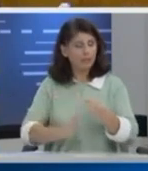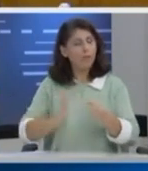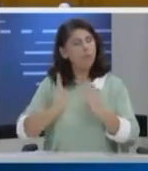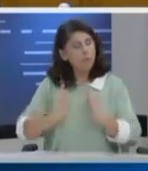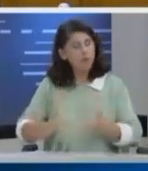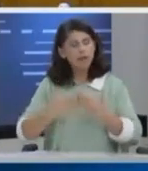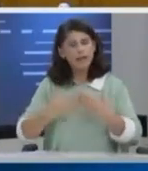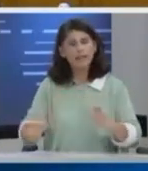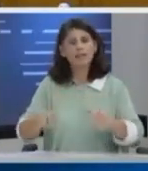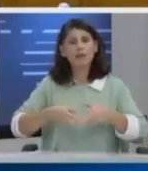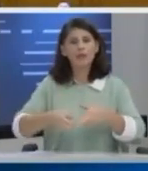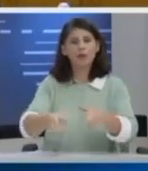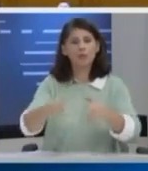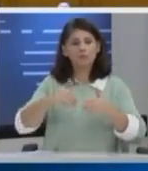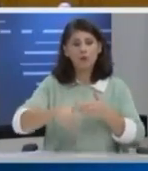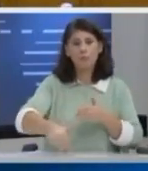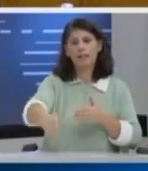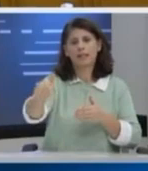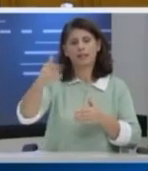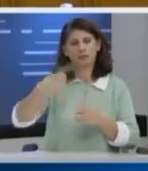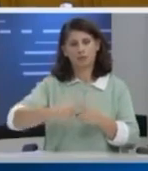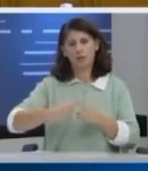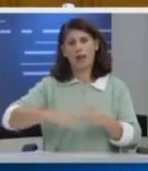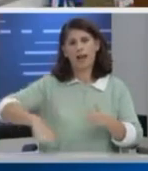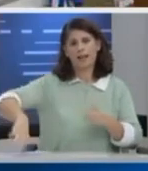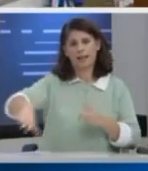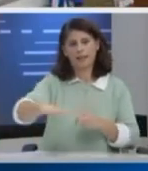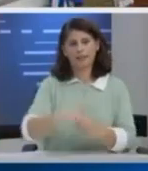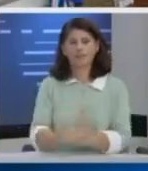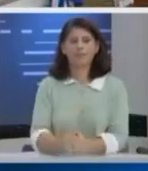δρόμους προοπτικής στον ελληνικό λαό.